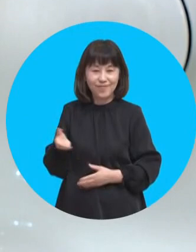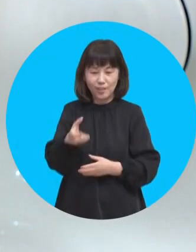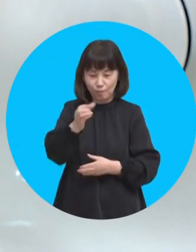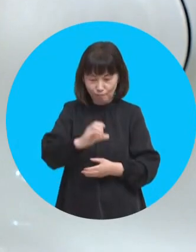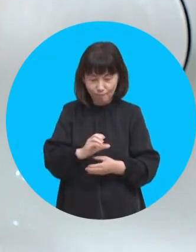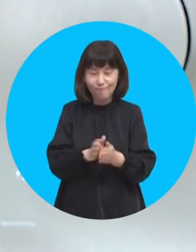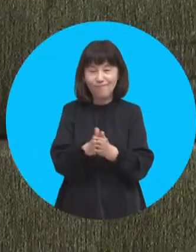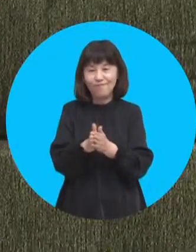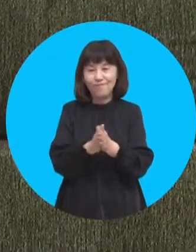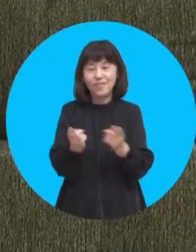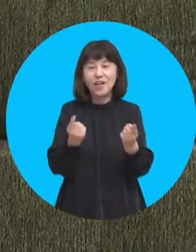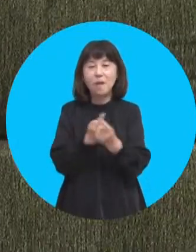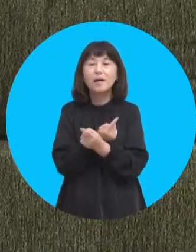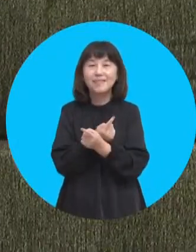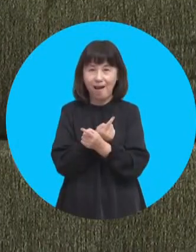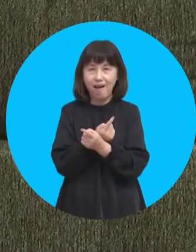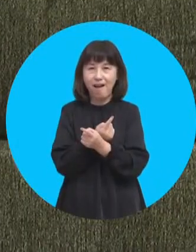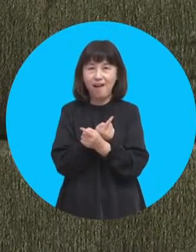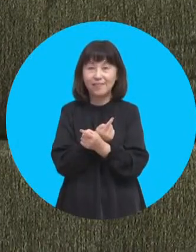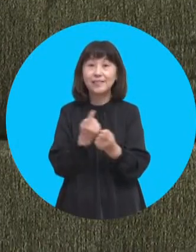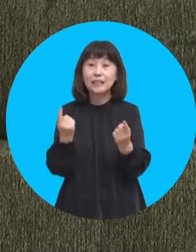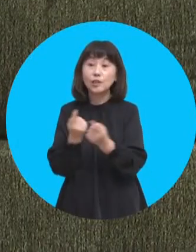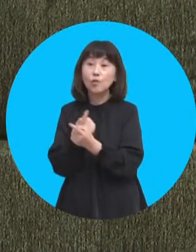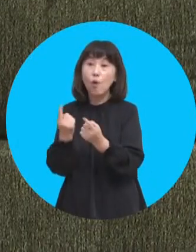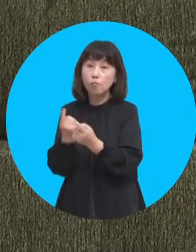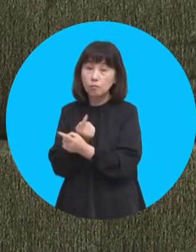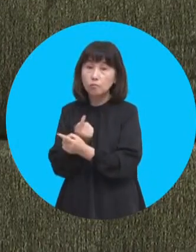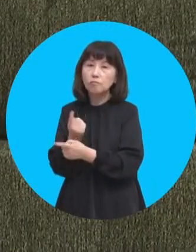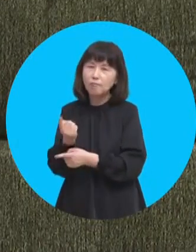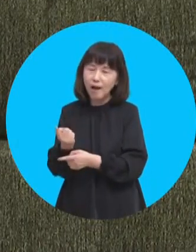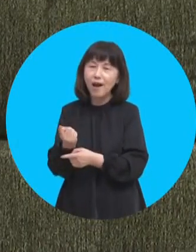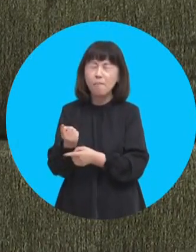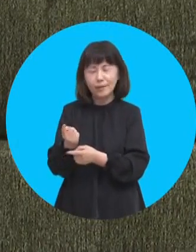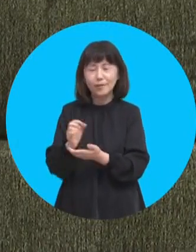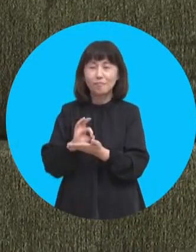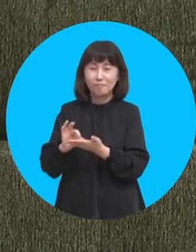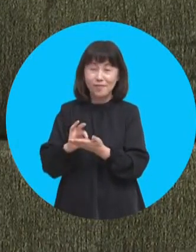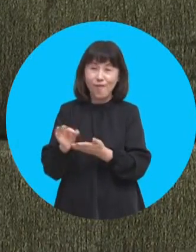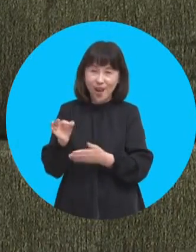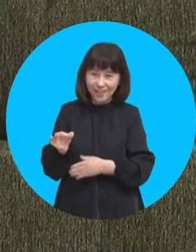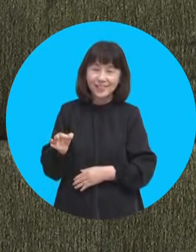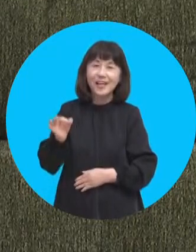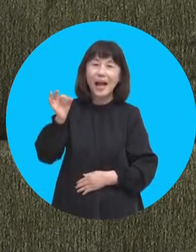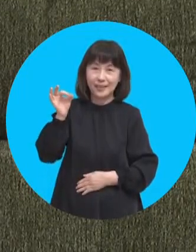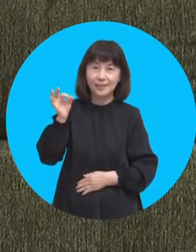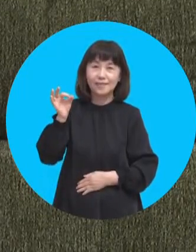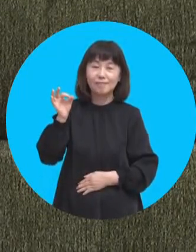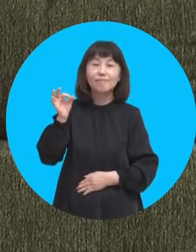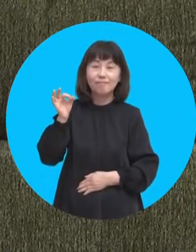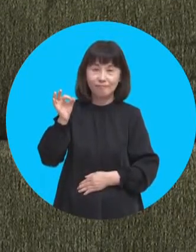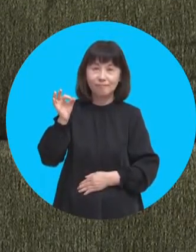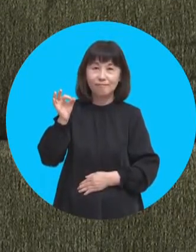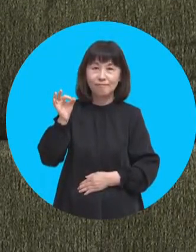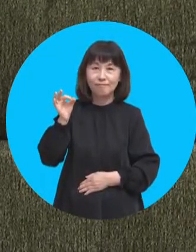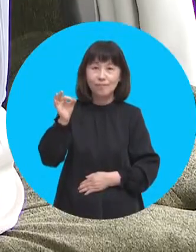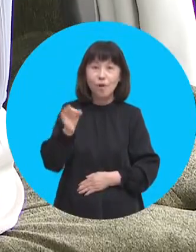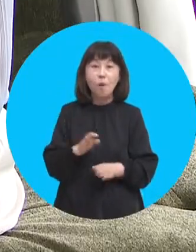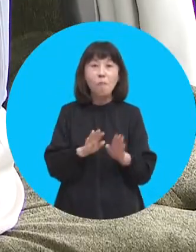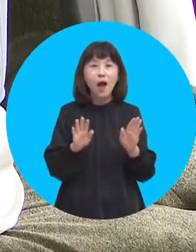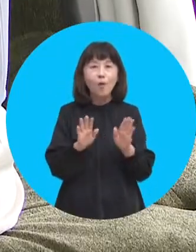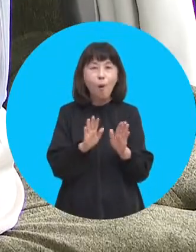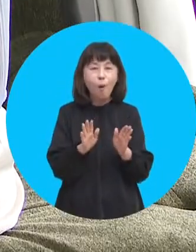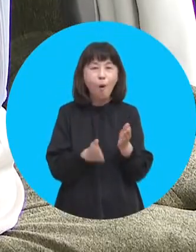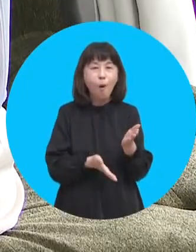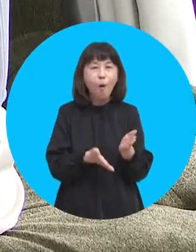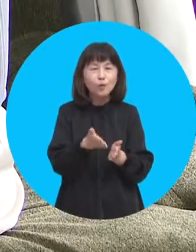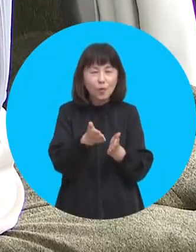らいました。リフォームっていうので、もうお金が、まあ、やっぱり結構大きな金額かかっちゃうので、子育